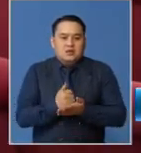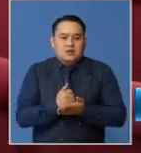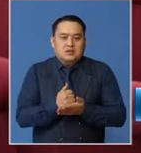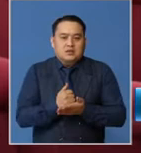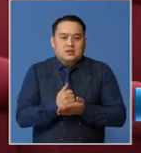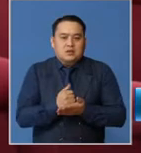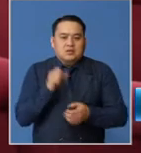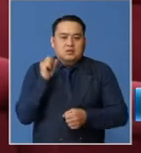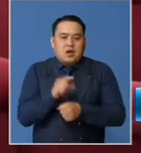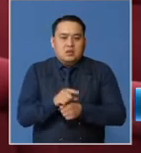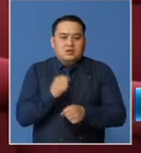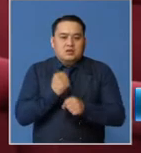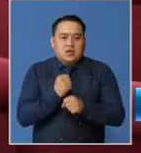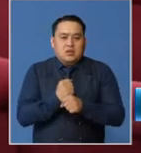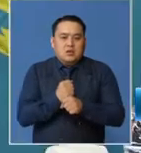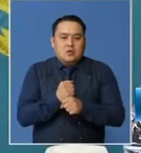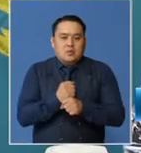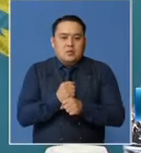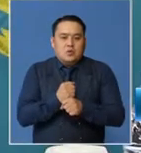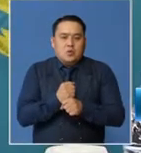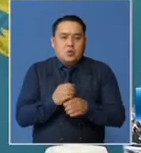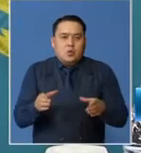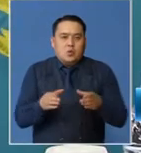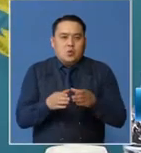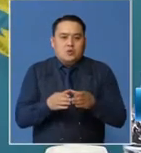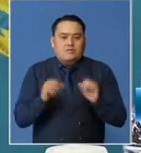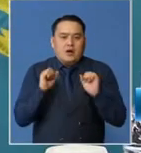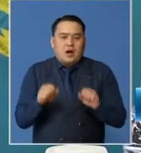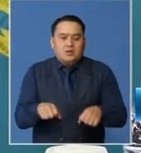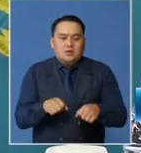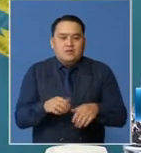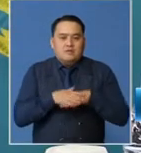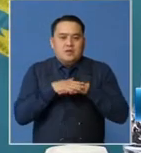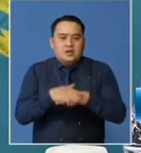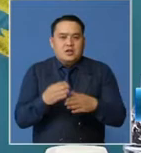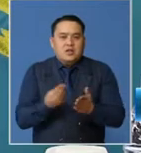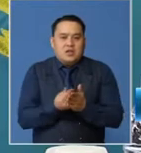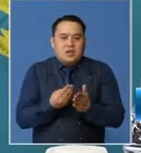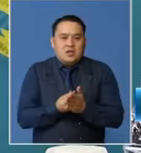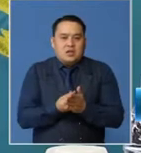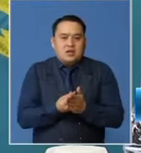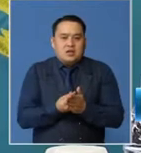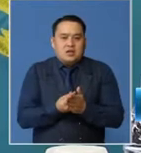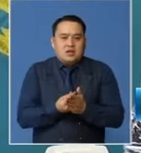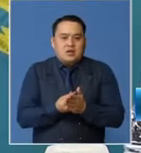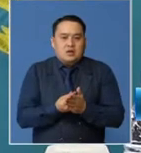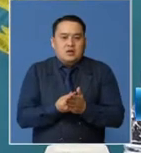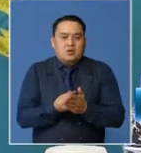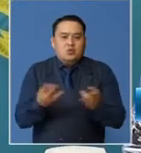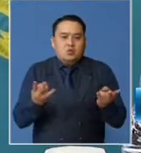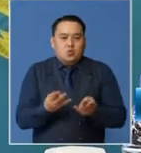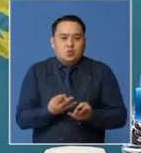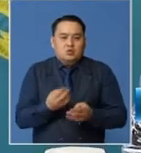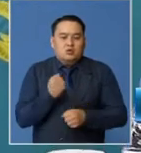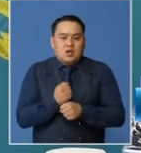давали задание разработать по горному кластеру возможность выделения денег для разработки ТЭО. Мы уже это